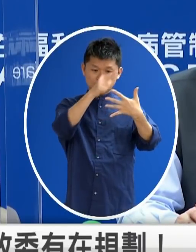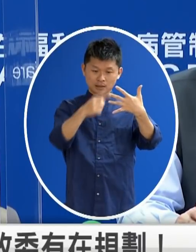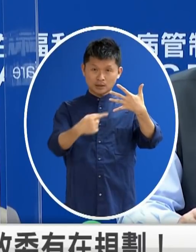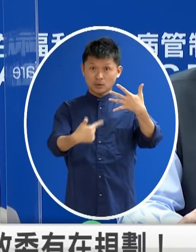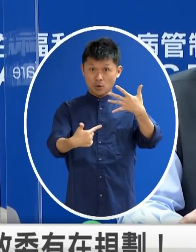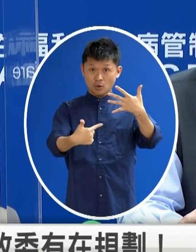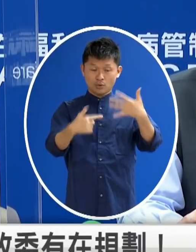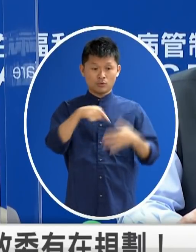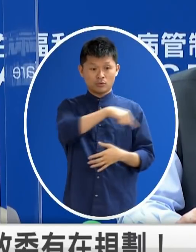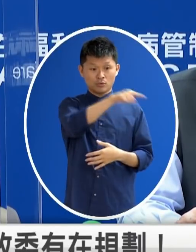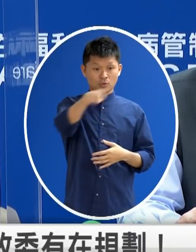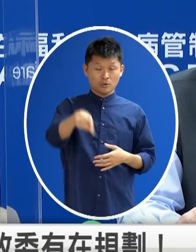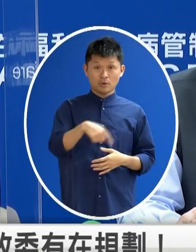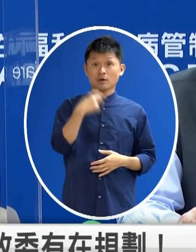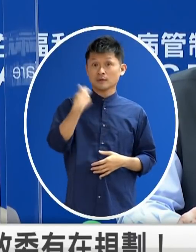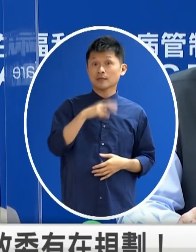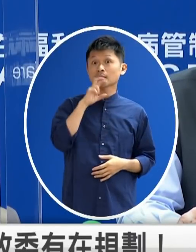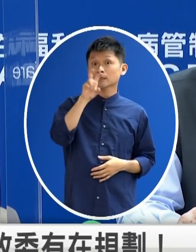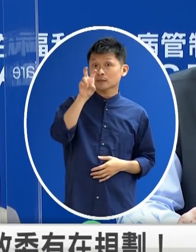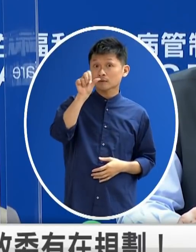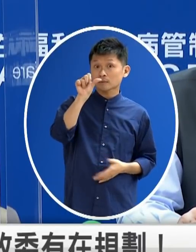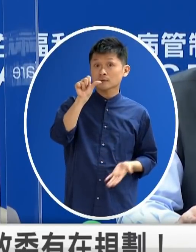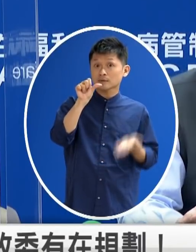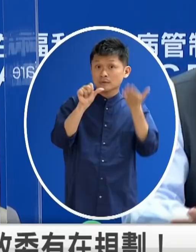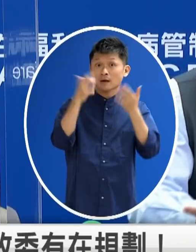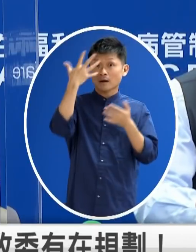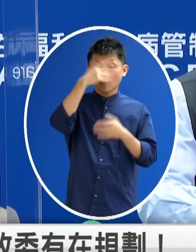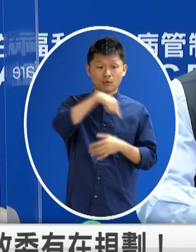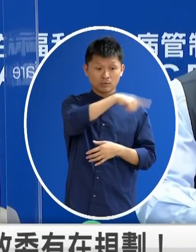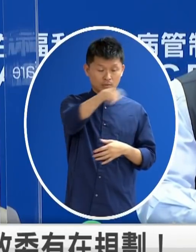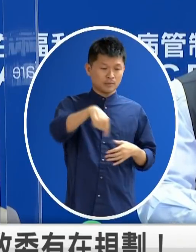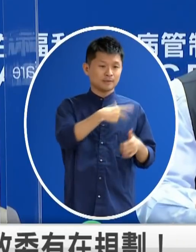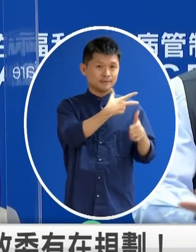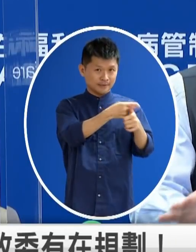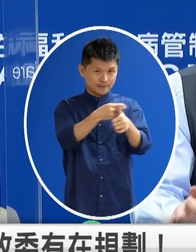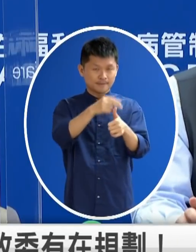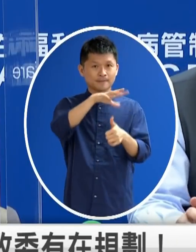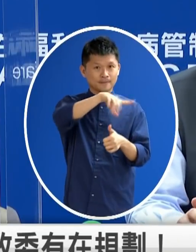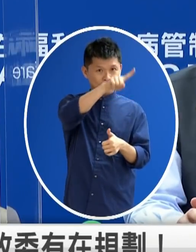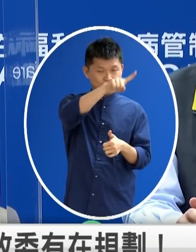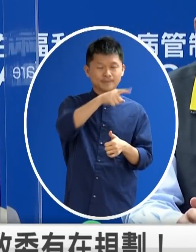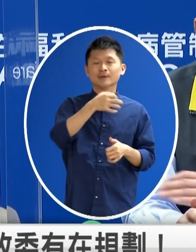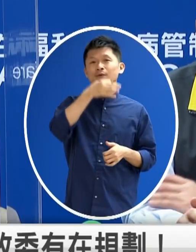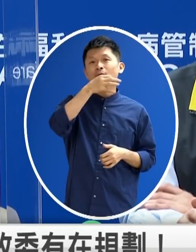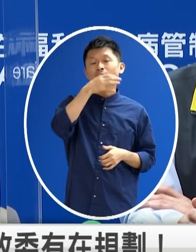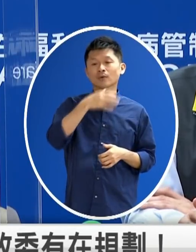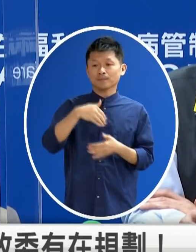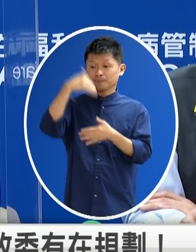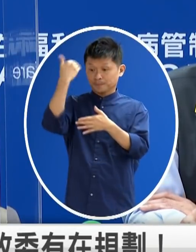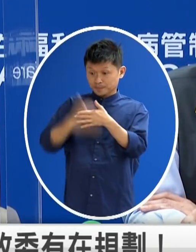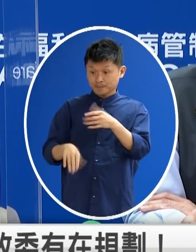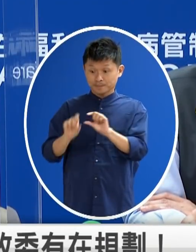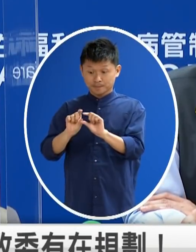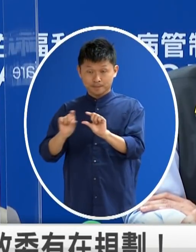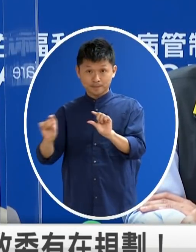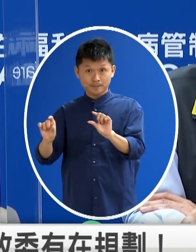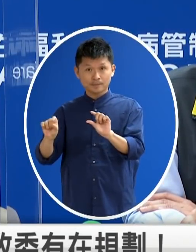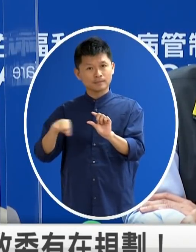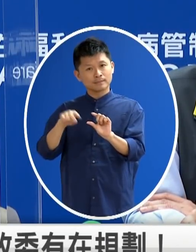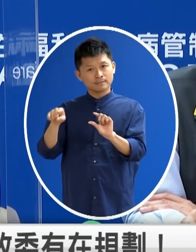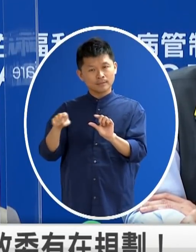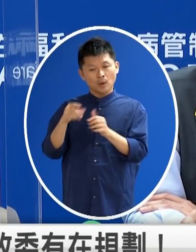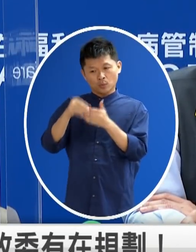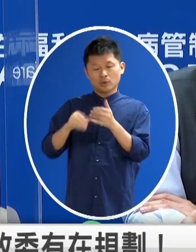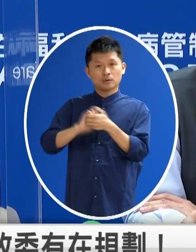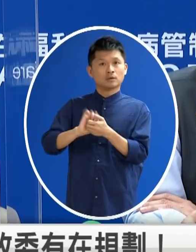1到6类的哈，尤其75岁以上的长者来打。那第二个剩余的疫苗，我们大概有一些